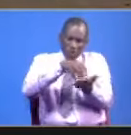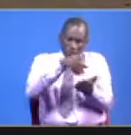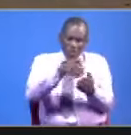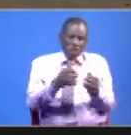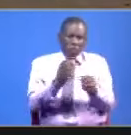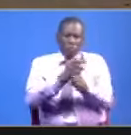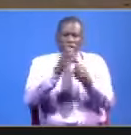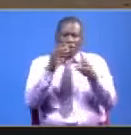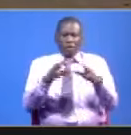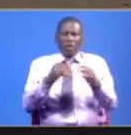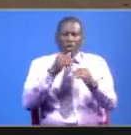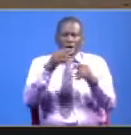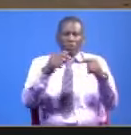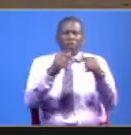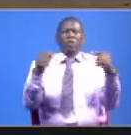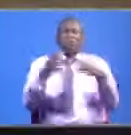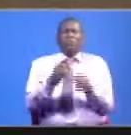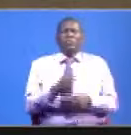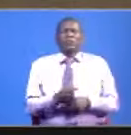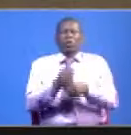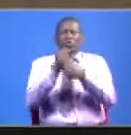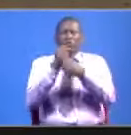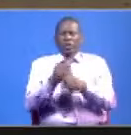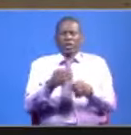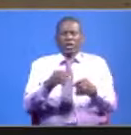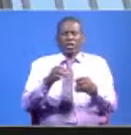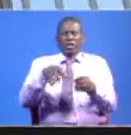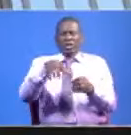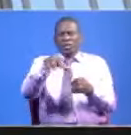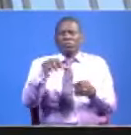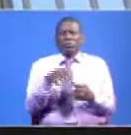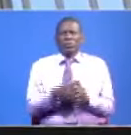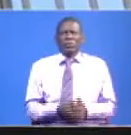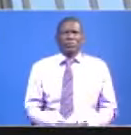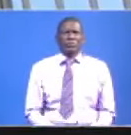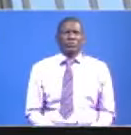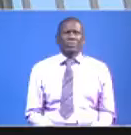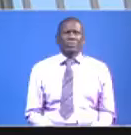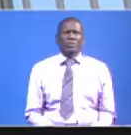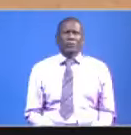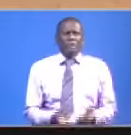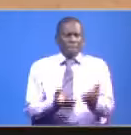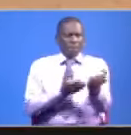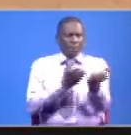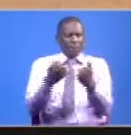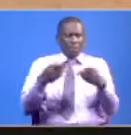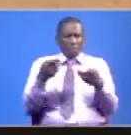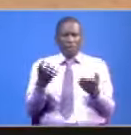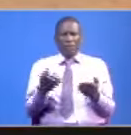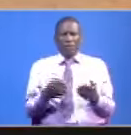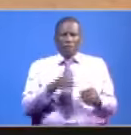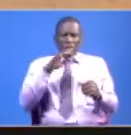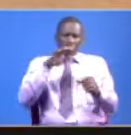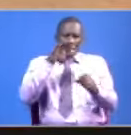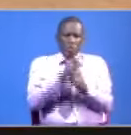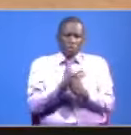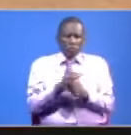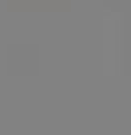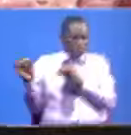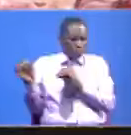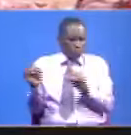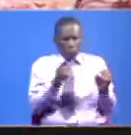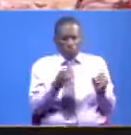kutokana na upinzani kutoka kwa washikadau katika sekta ya usafiri. Wafanyabiashara hao waliahidiwa kuhamishwa